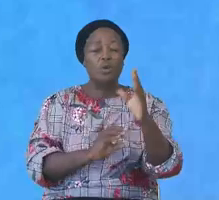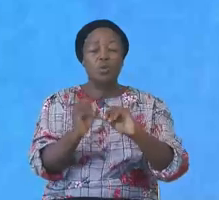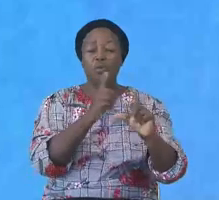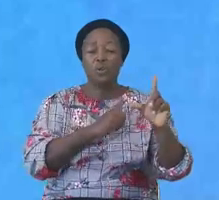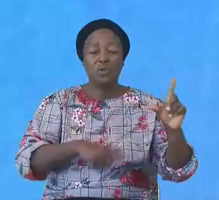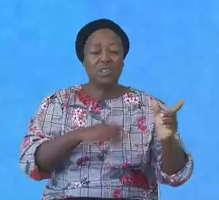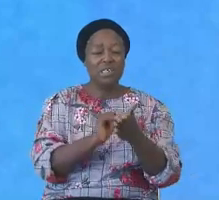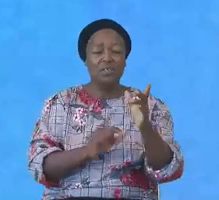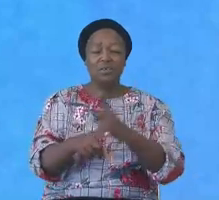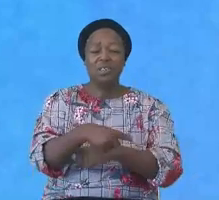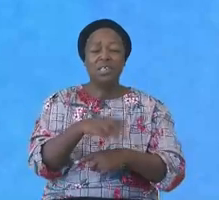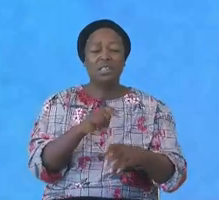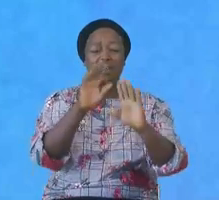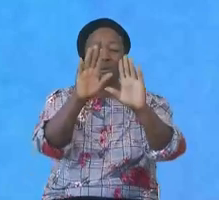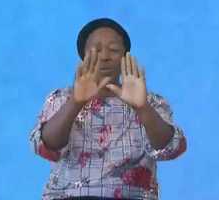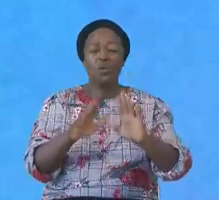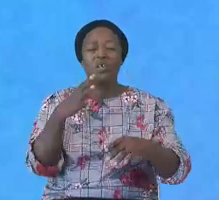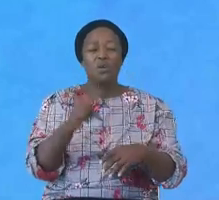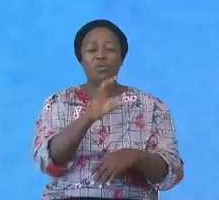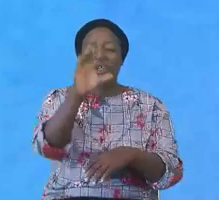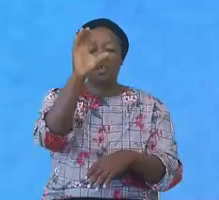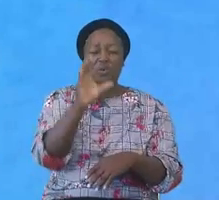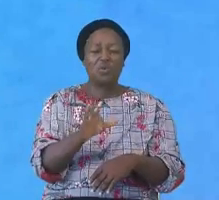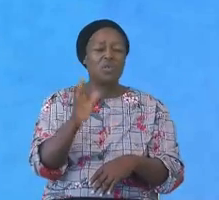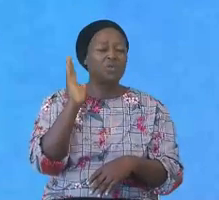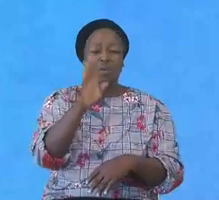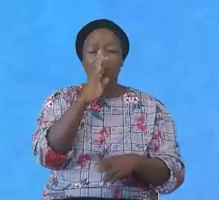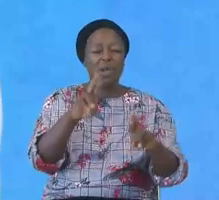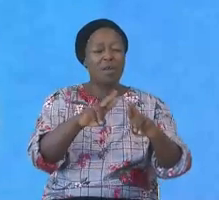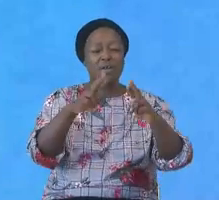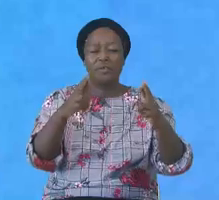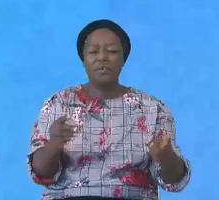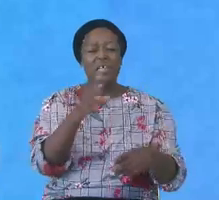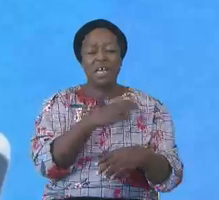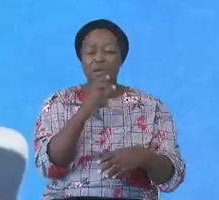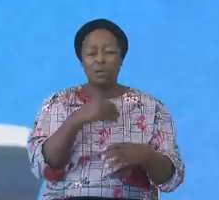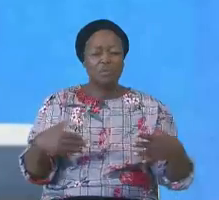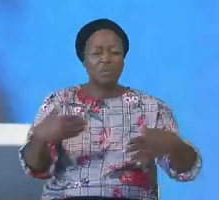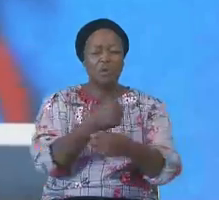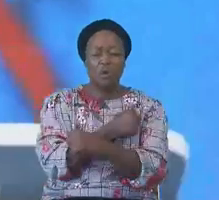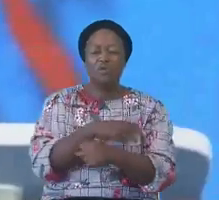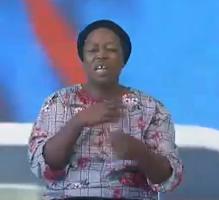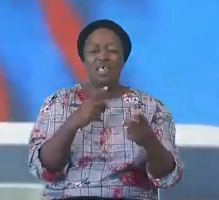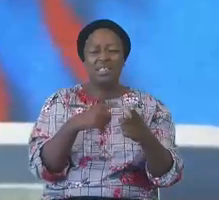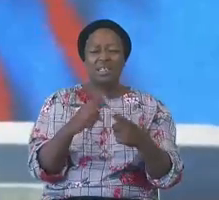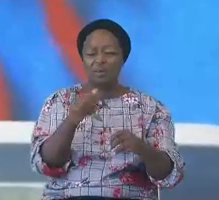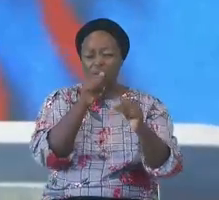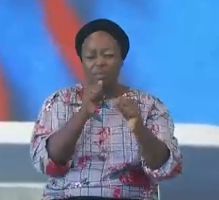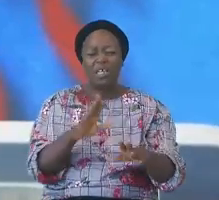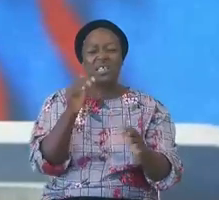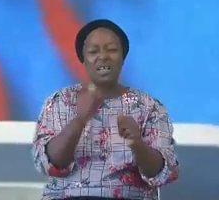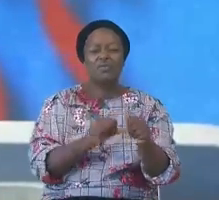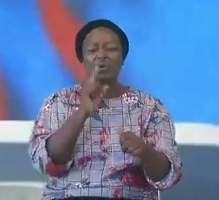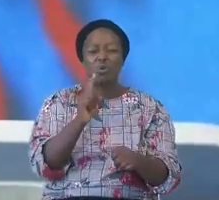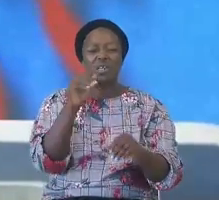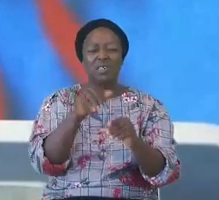au nom de Jésus. Nous prions, Seigneur, qu'aujourd'hui, les merveilles de la croix